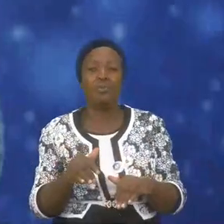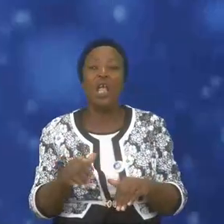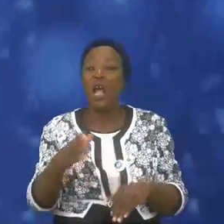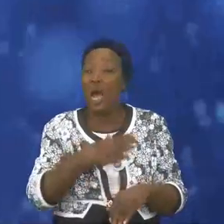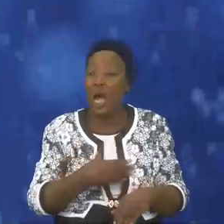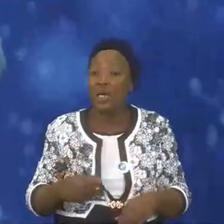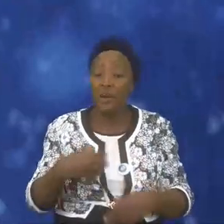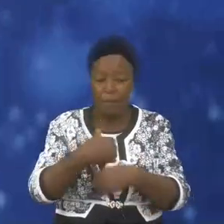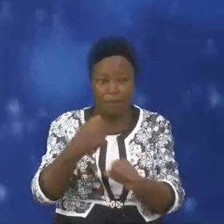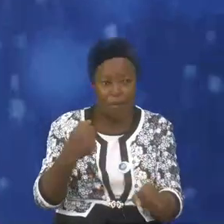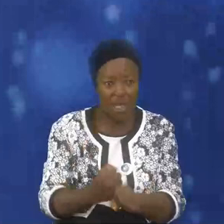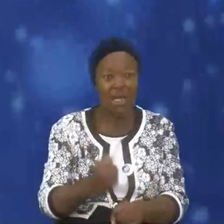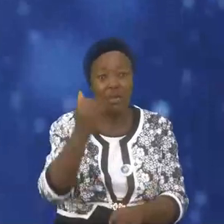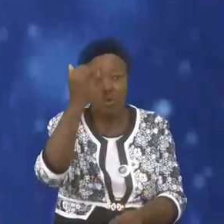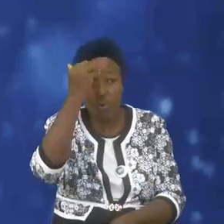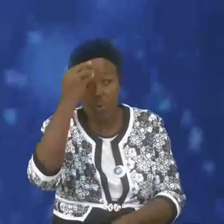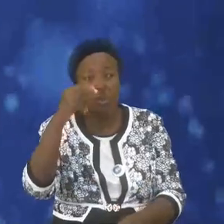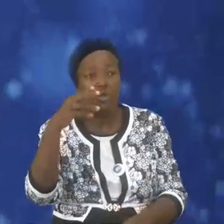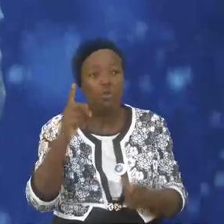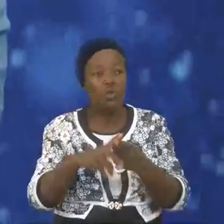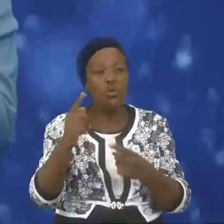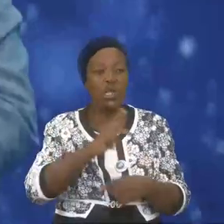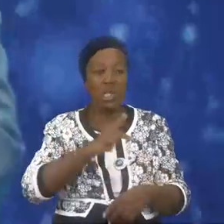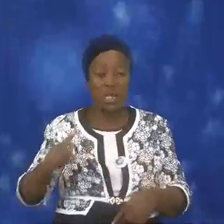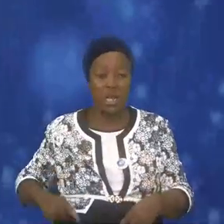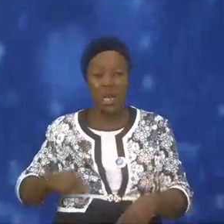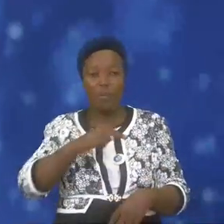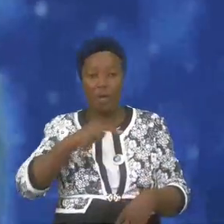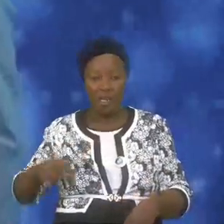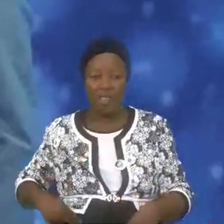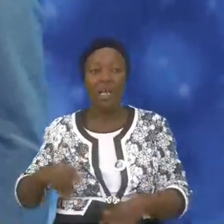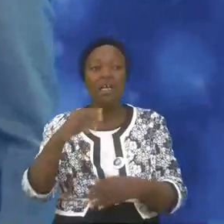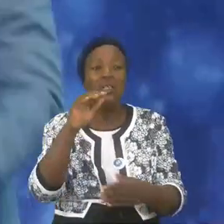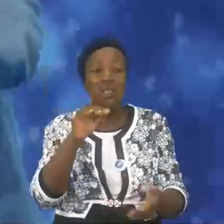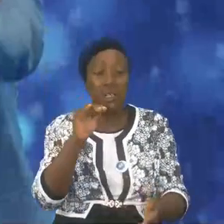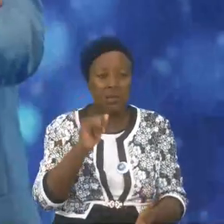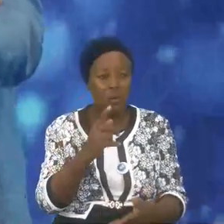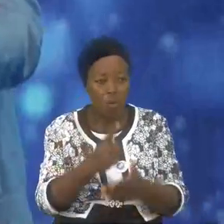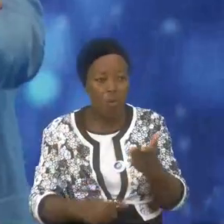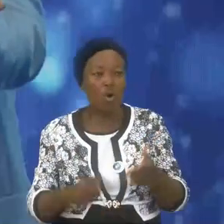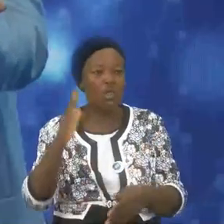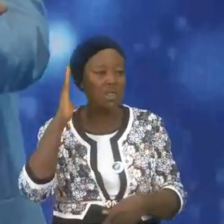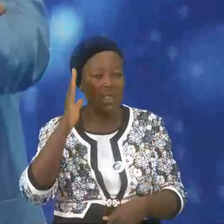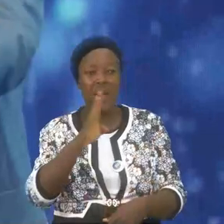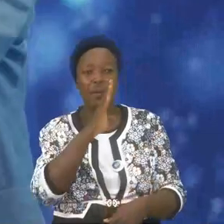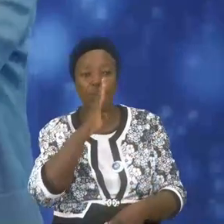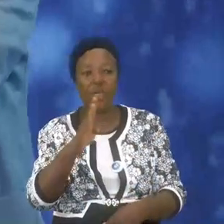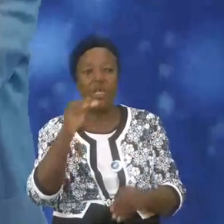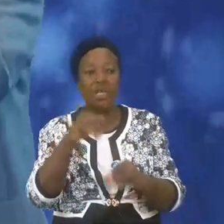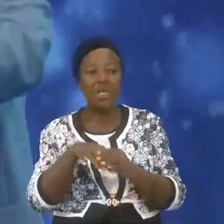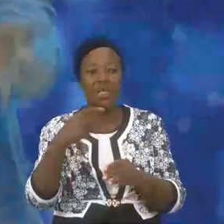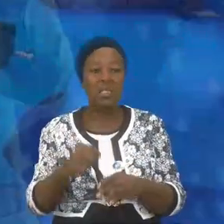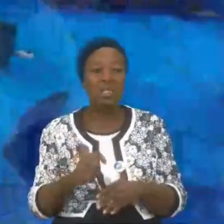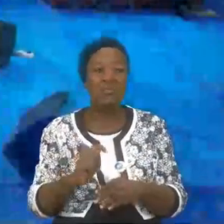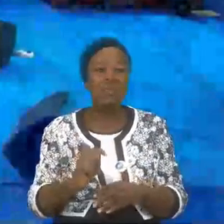faire. Et qui a fait connaître au roi Nebuchadnezzar ce qui arrivera dans la